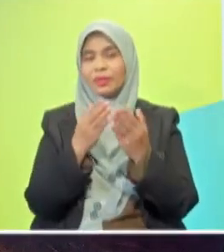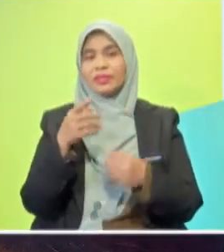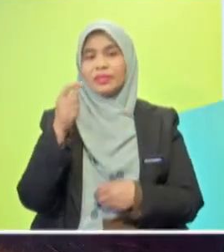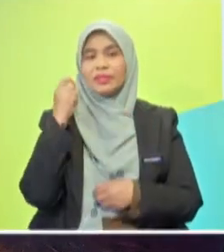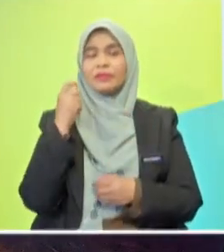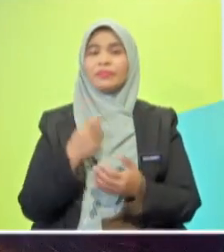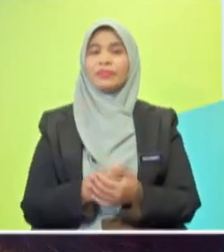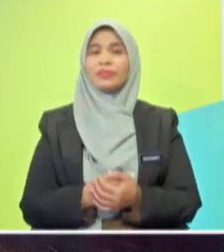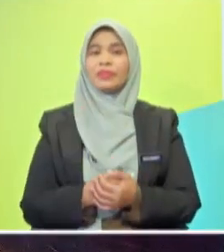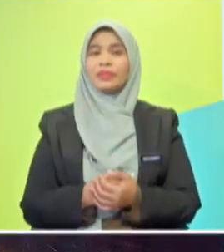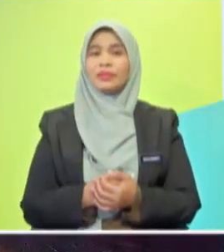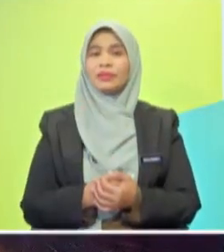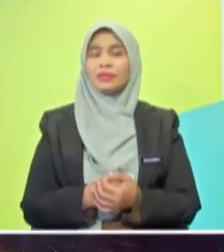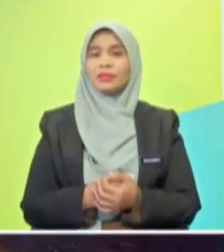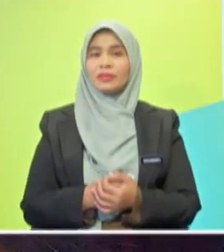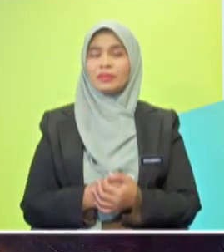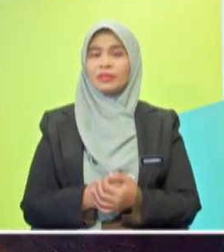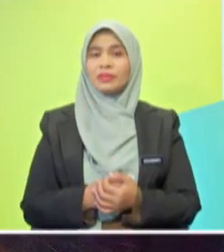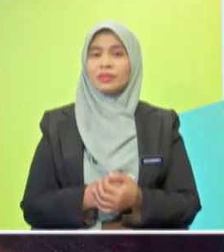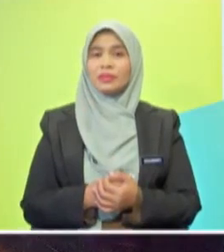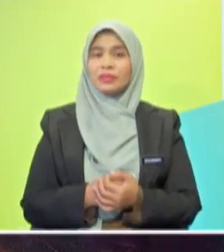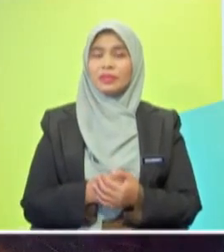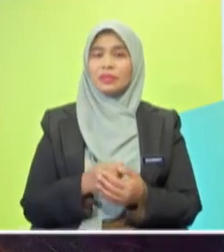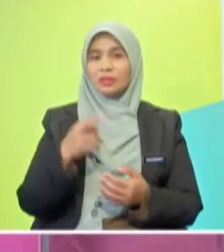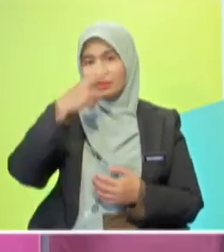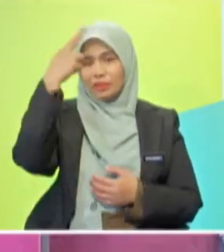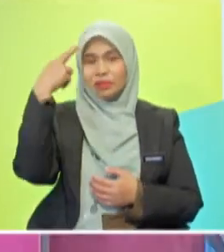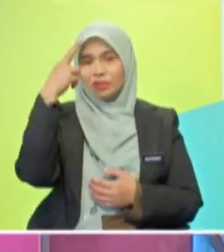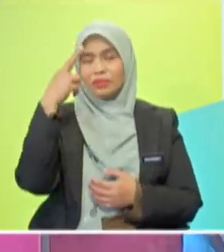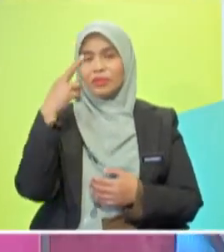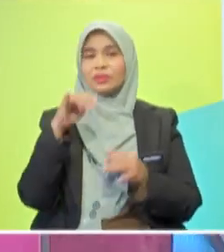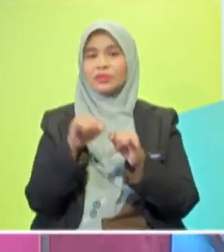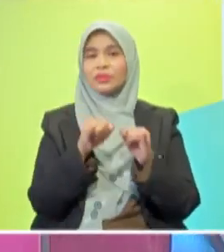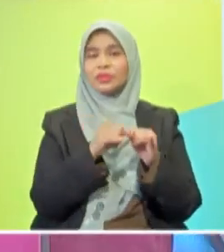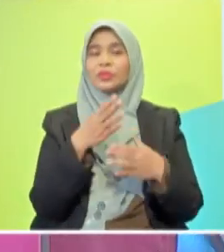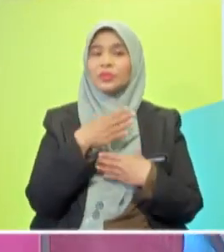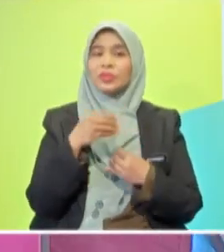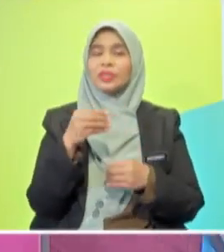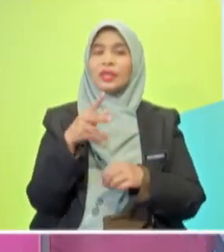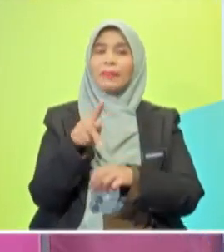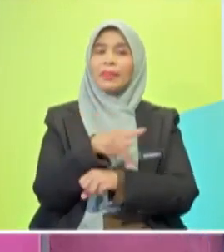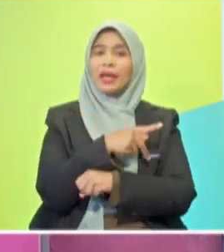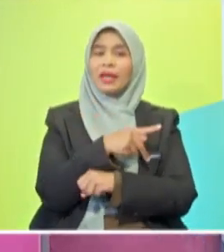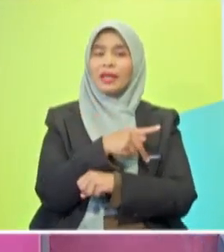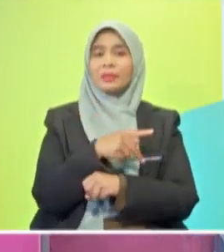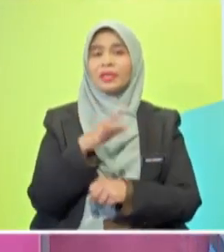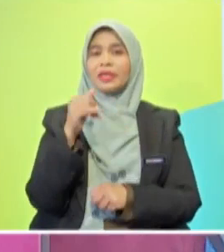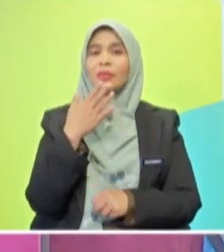kan. Okey, dan seterusnya Rasulullah SAW suka memakai pakaian yang berwarna putih.